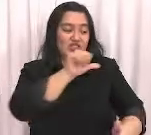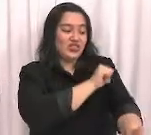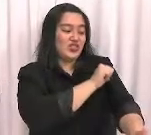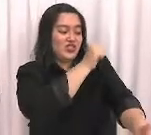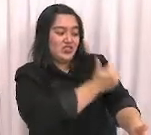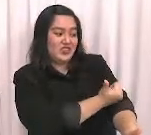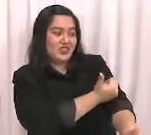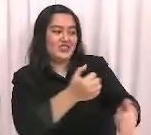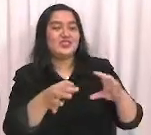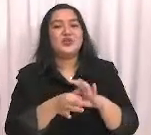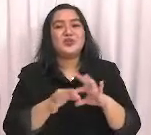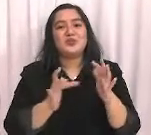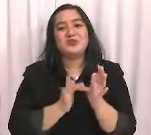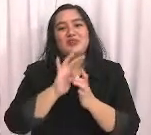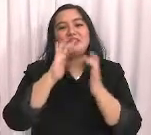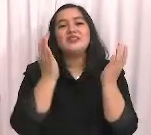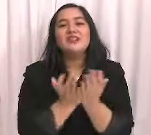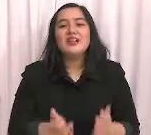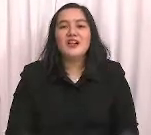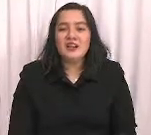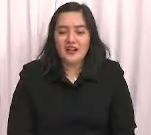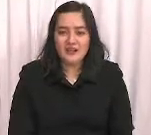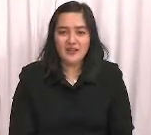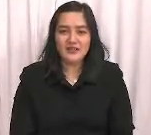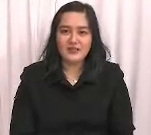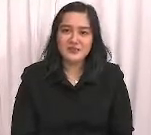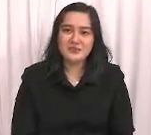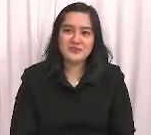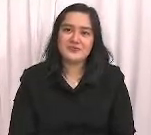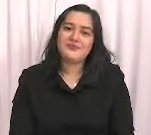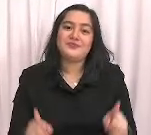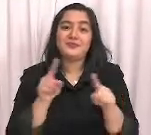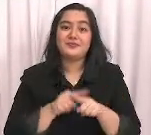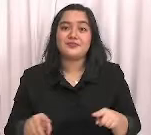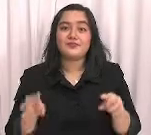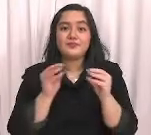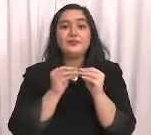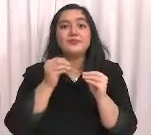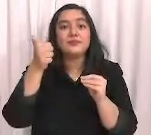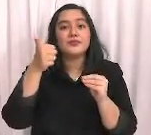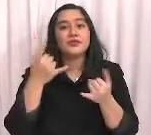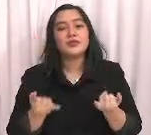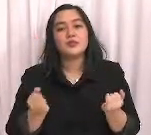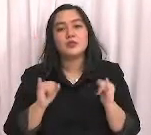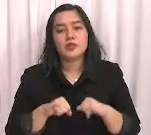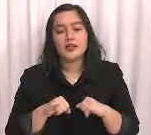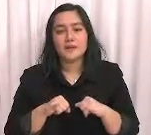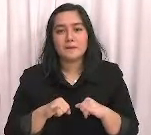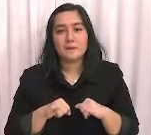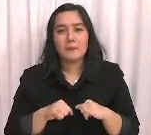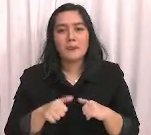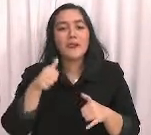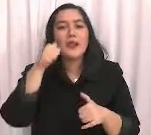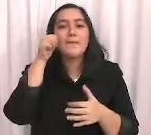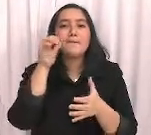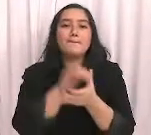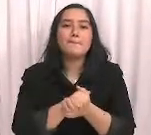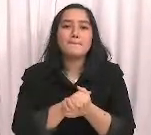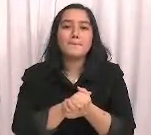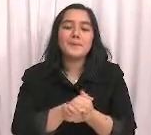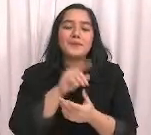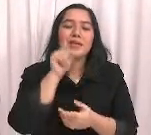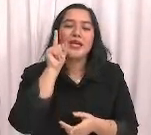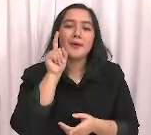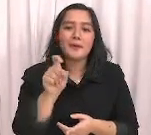Bible. Hindi nyo gaano naunawaan yun. Pero ang higit sa pinakamahalaga rito, mga kapatid, ito, ang babae ngayon ay dapat